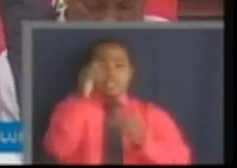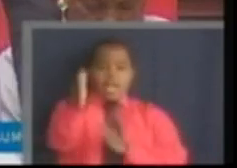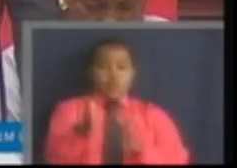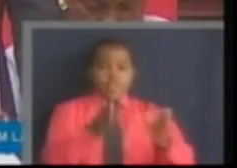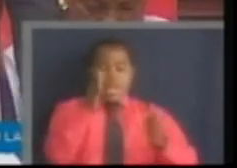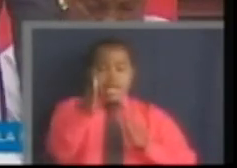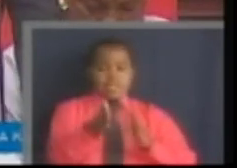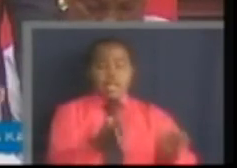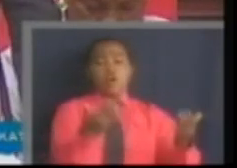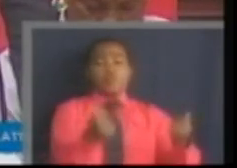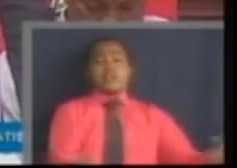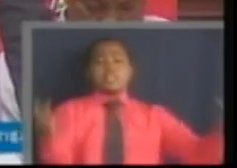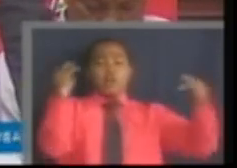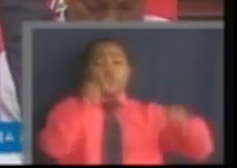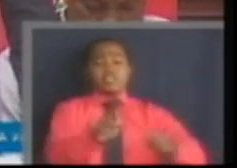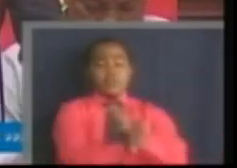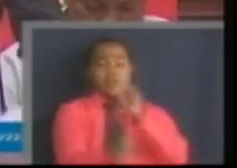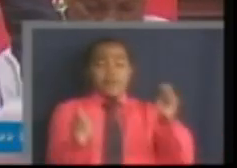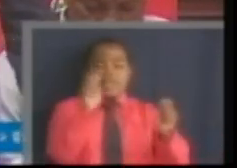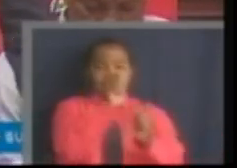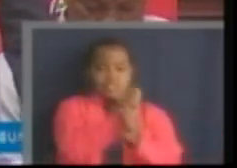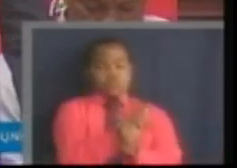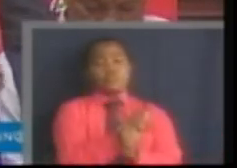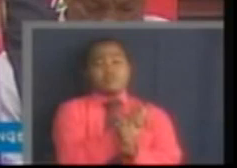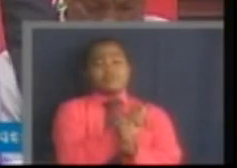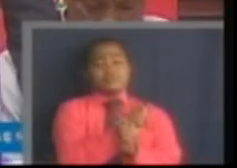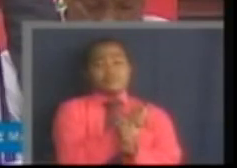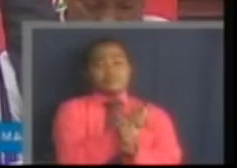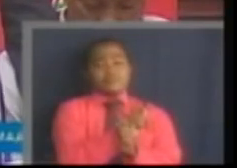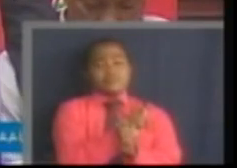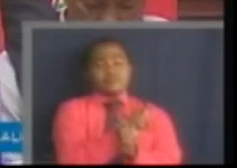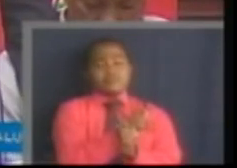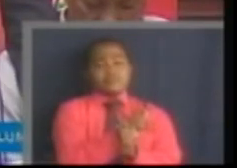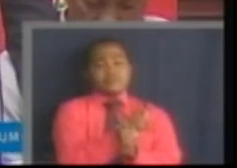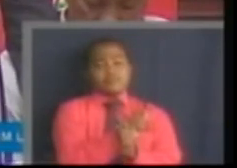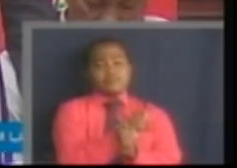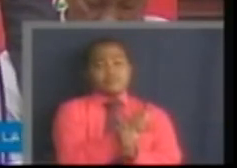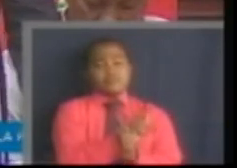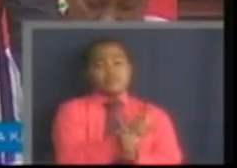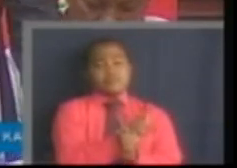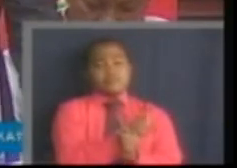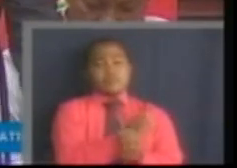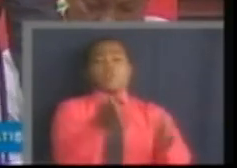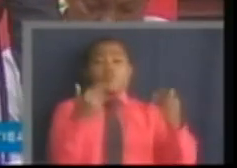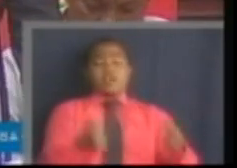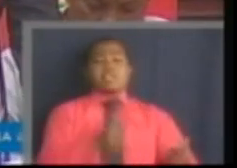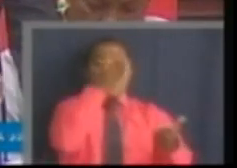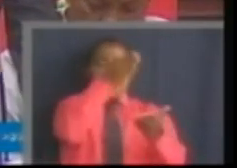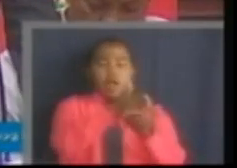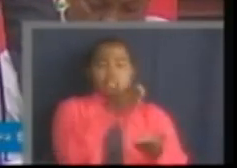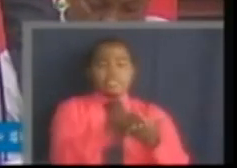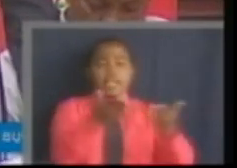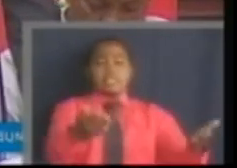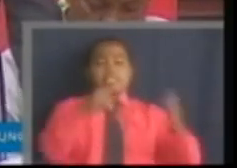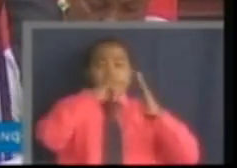ya kuleta mabadiliko, kwa ajili ya kuleta majedwali ya mabadiliko, ili kuhakikisha kwamba kanuni ambazo sasa pengine